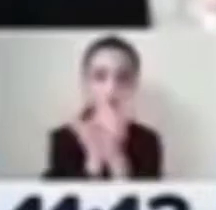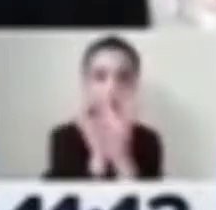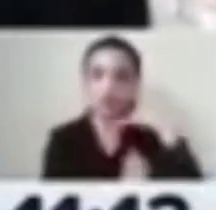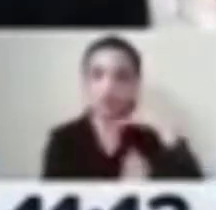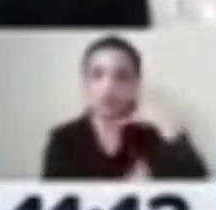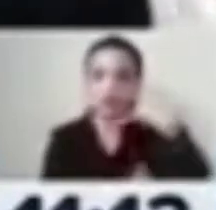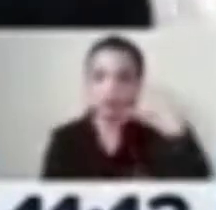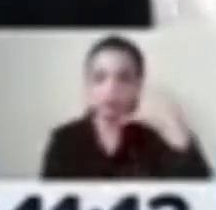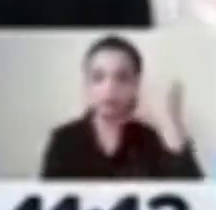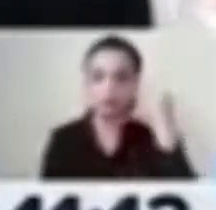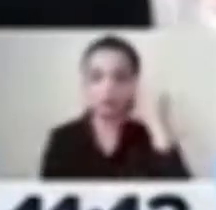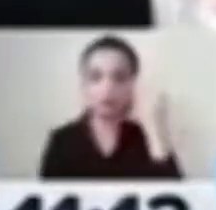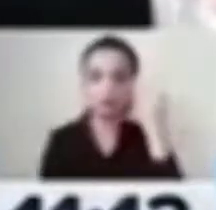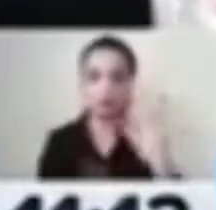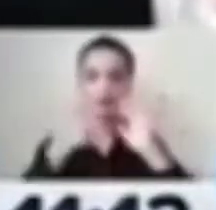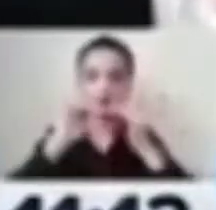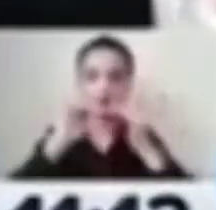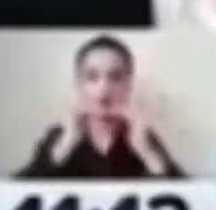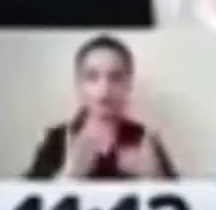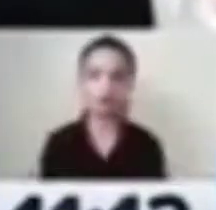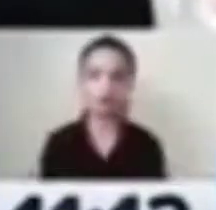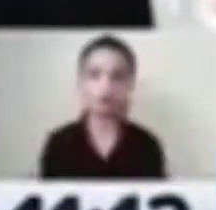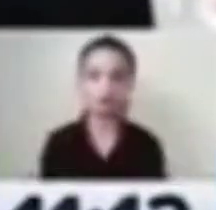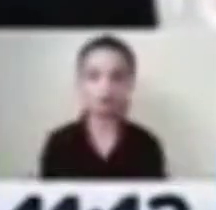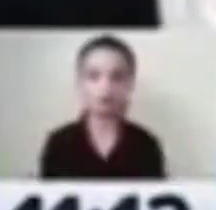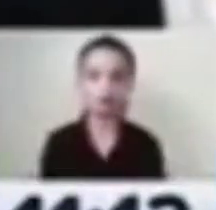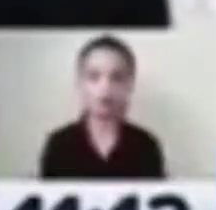ng ibabatong signal?